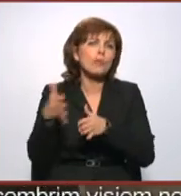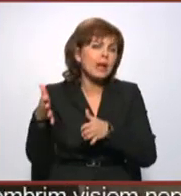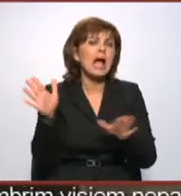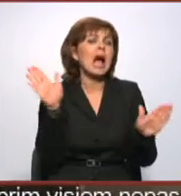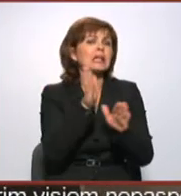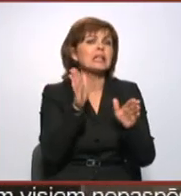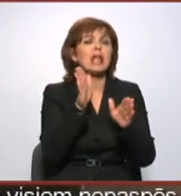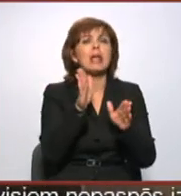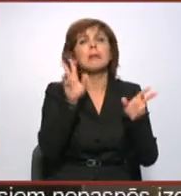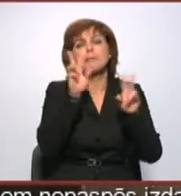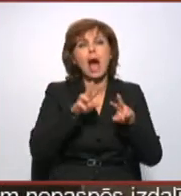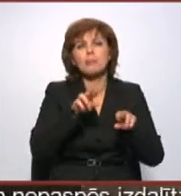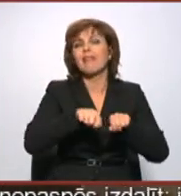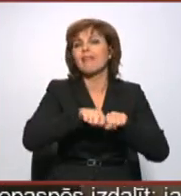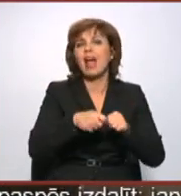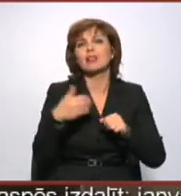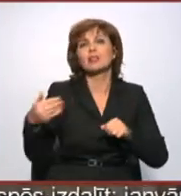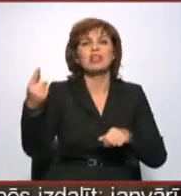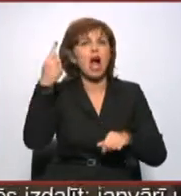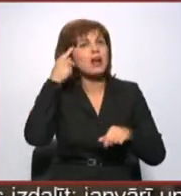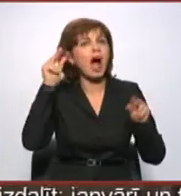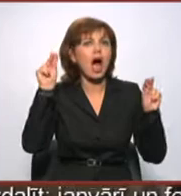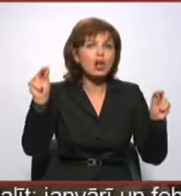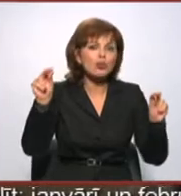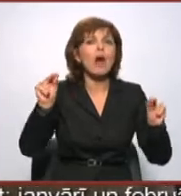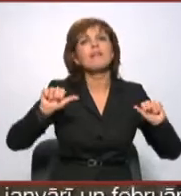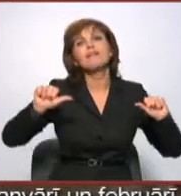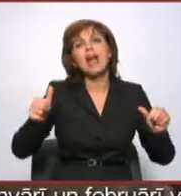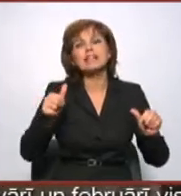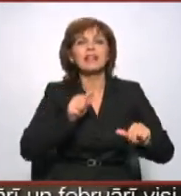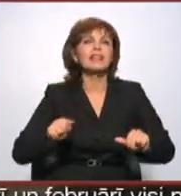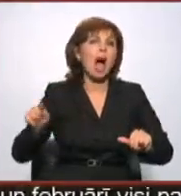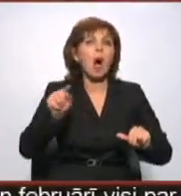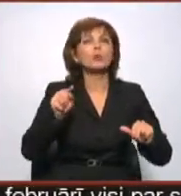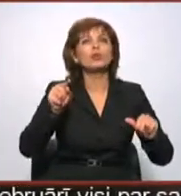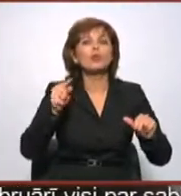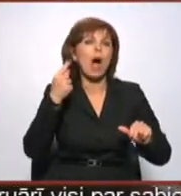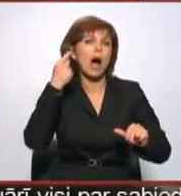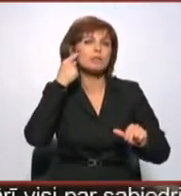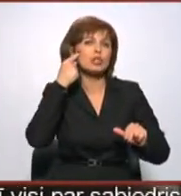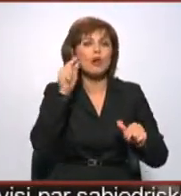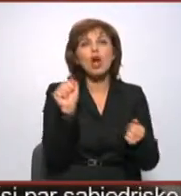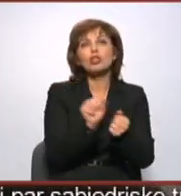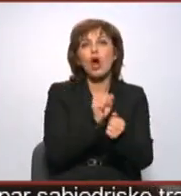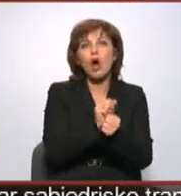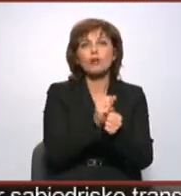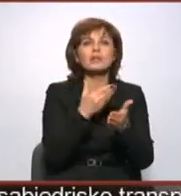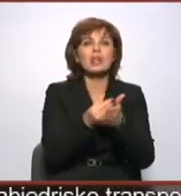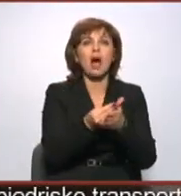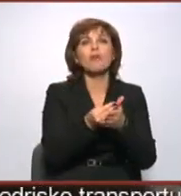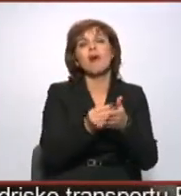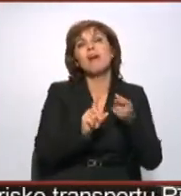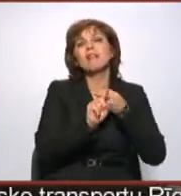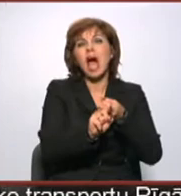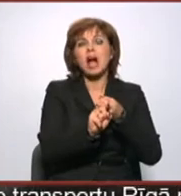gan nesalauza viņas garu, bet vēl vairāk spēcināja tautisko apziņu. Tas ir arī mudinājis dokumentēt laiku caur savu neatkarīgo